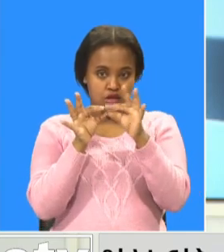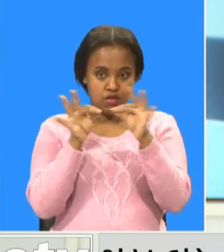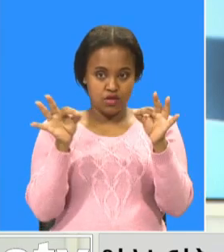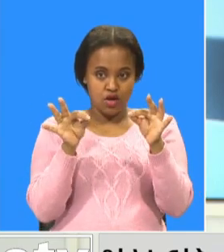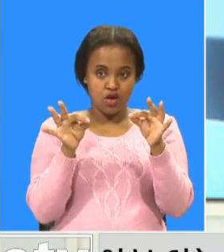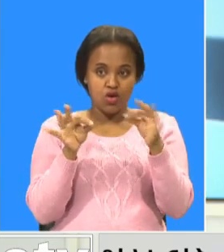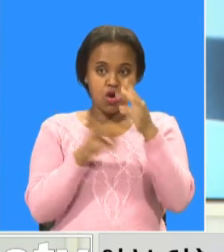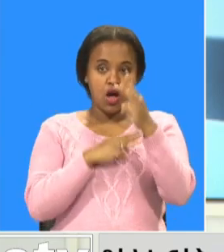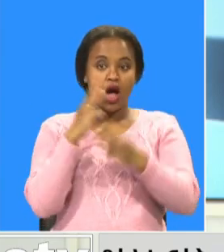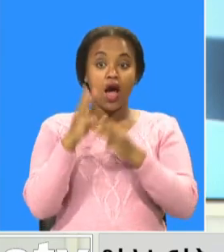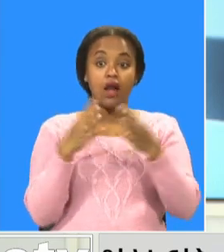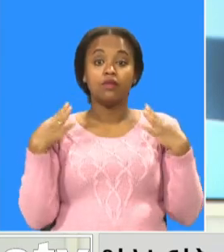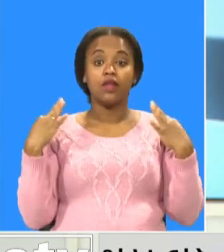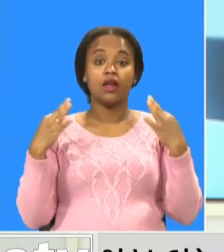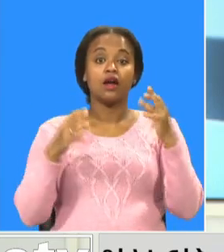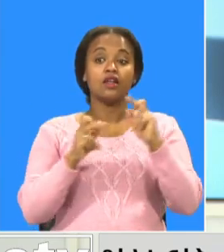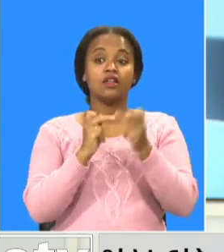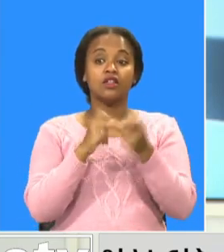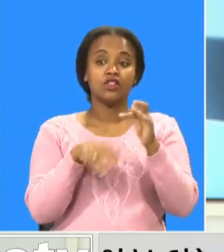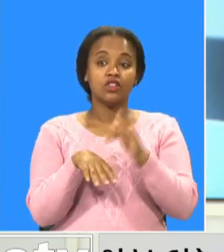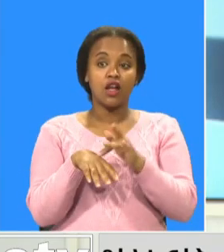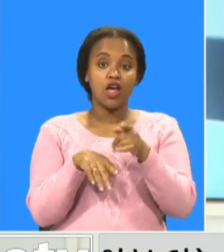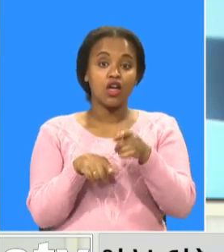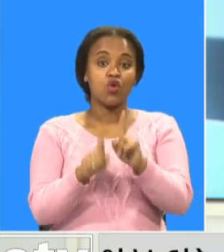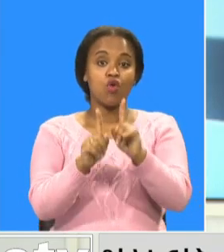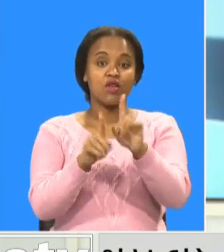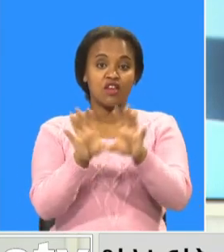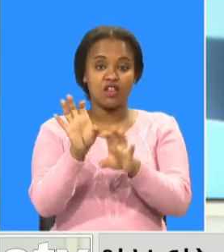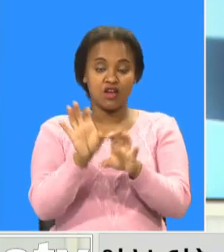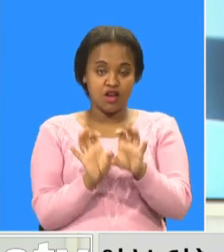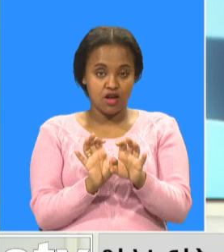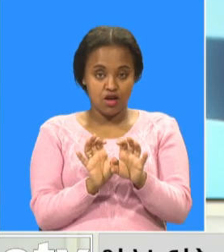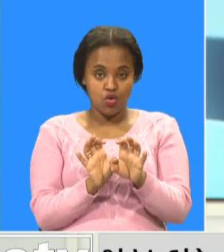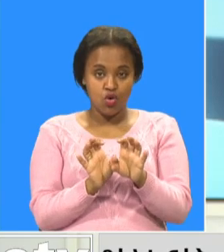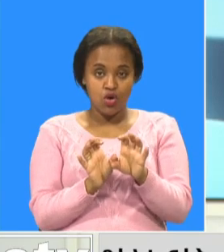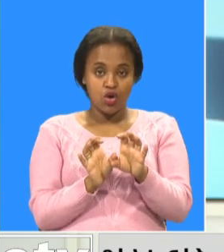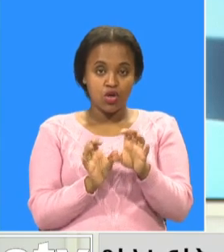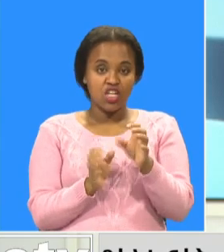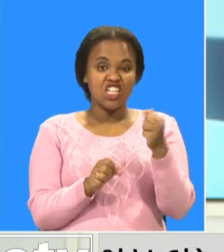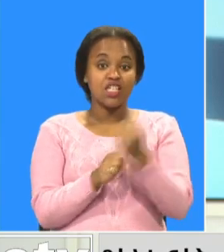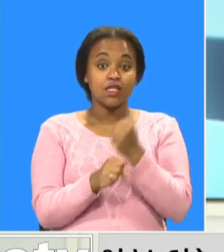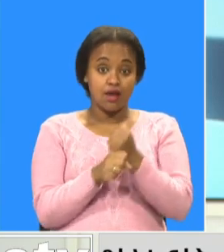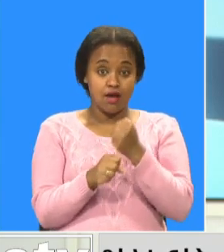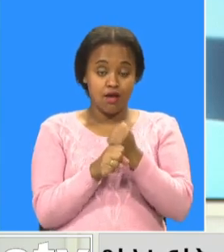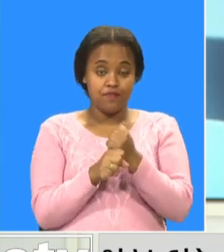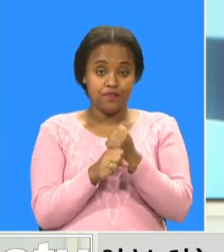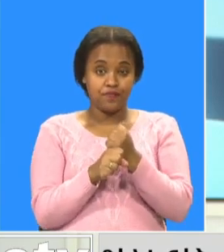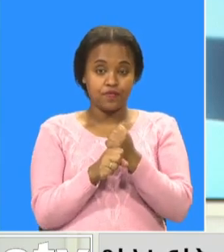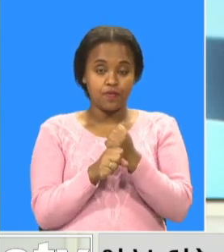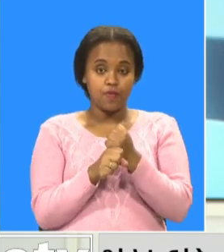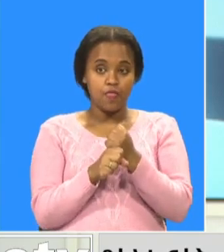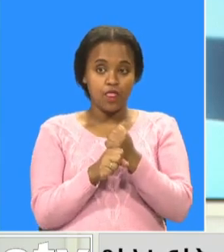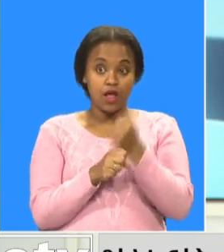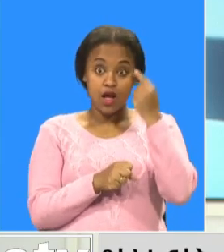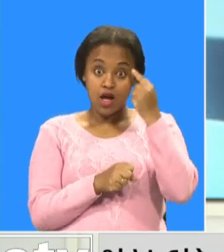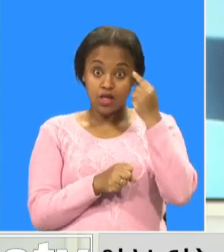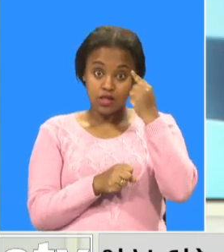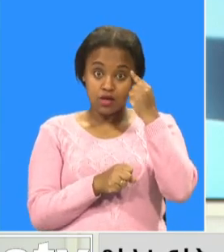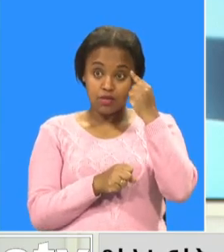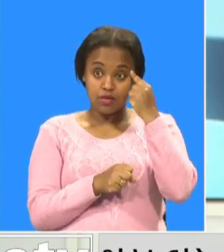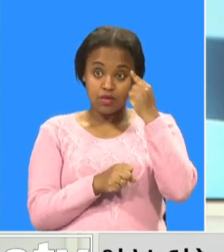ጤና ድርጅት ላይ ሪኮመንድ የተደረገው ወይም ደግሞ እንዲሰራ ሀሳብ